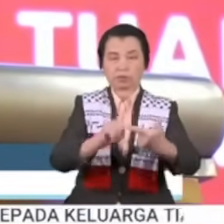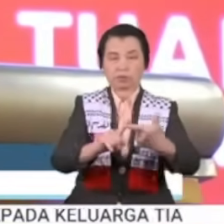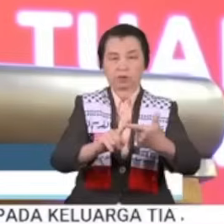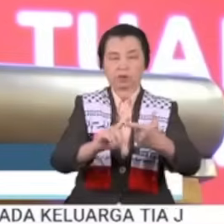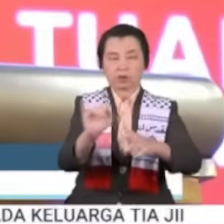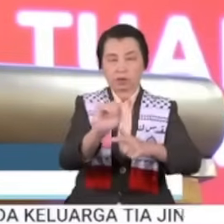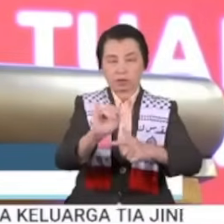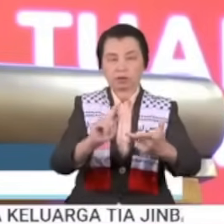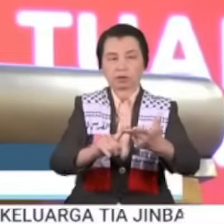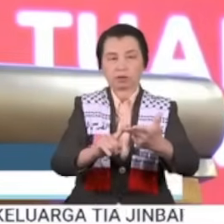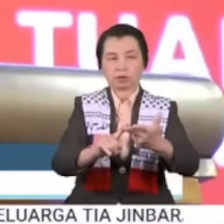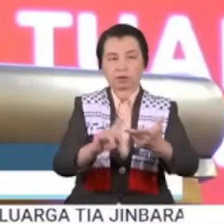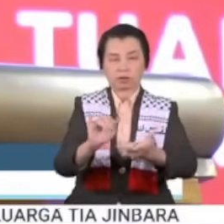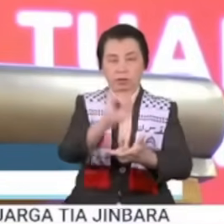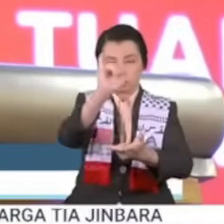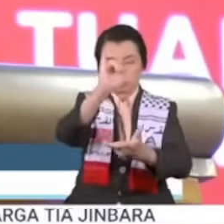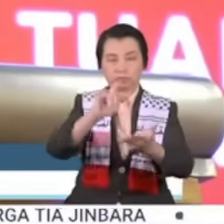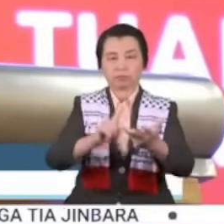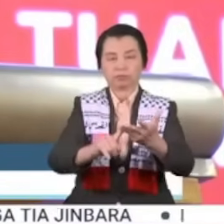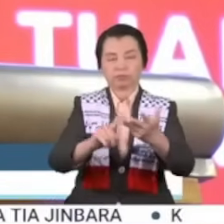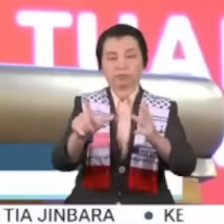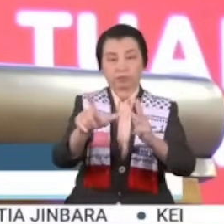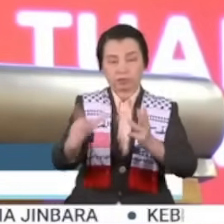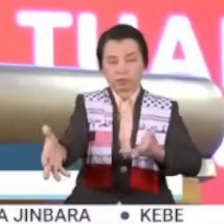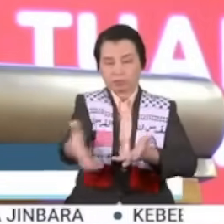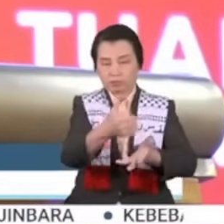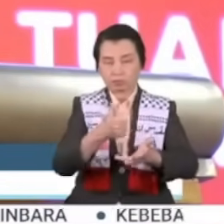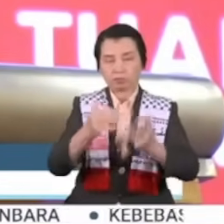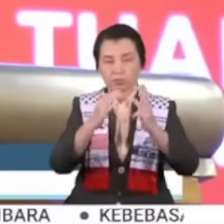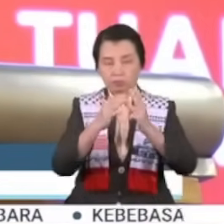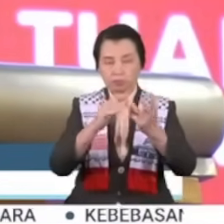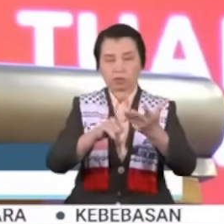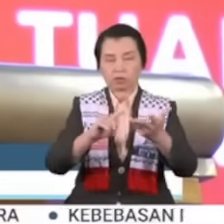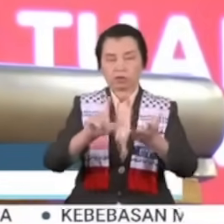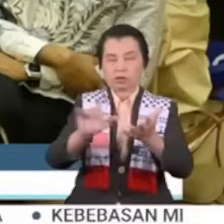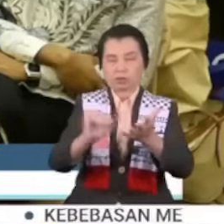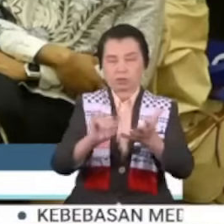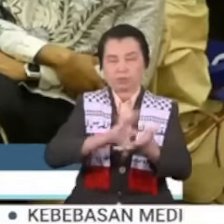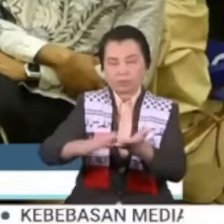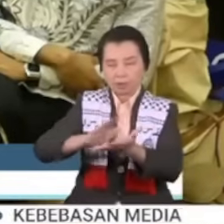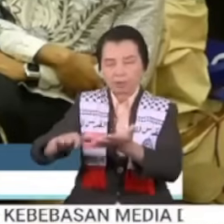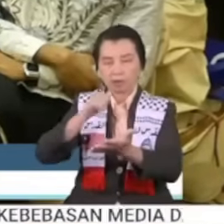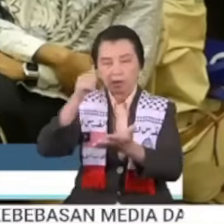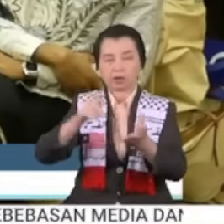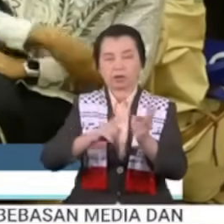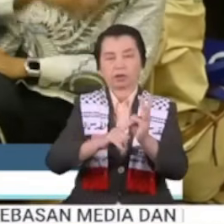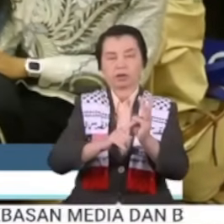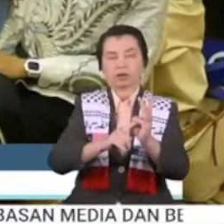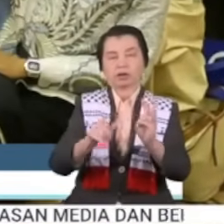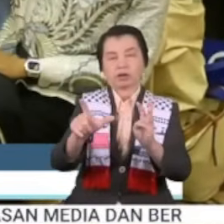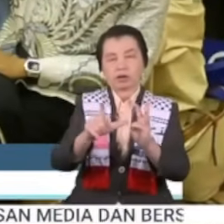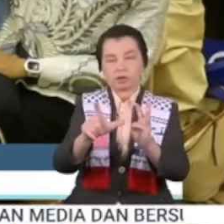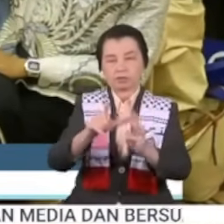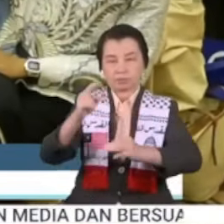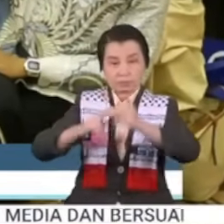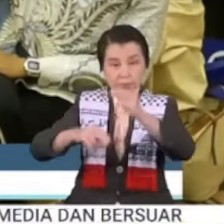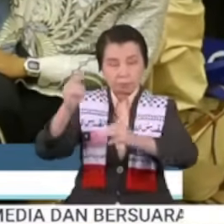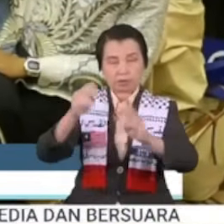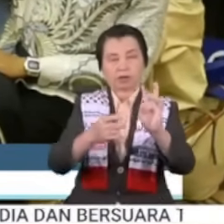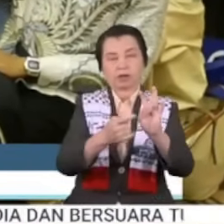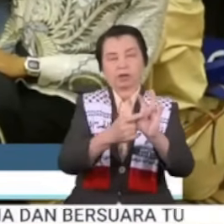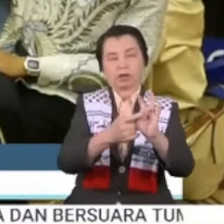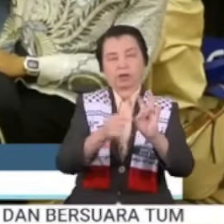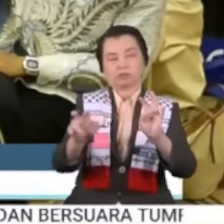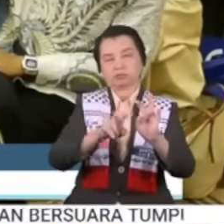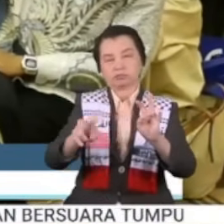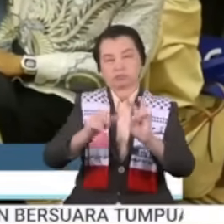Perindustrian keinstitusian lesen kutipan isi rumah lesen pembersihan awam lesen kutipan pembinaan lesen